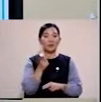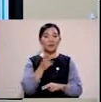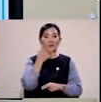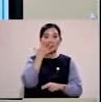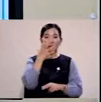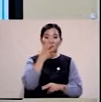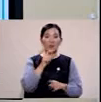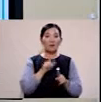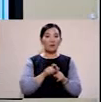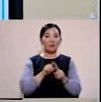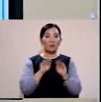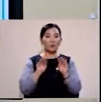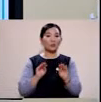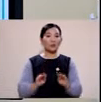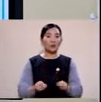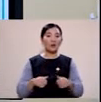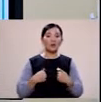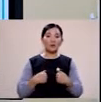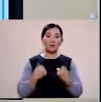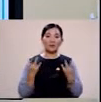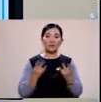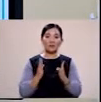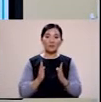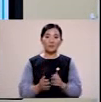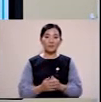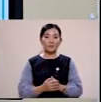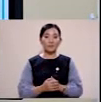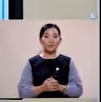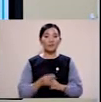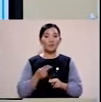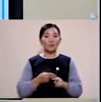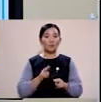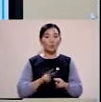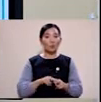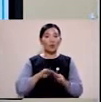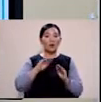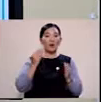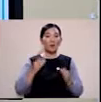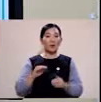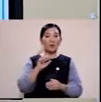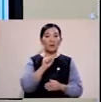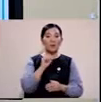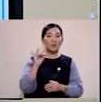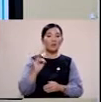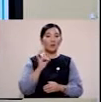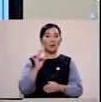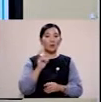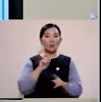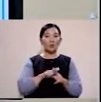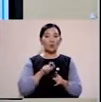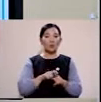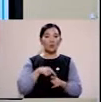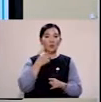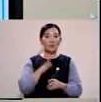rasmga gaplar tuzishga harakat qilamiz. Go'ra Amir maqbarasi tarixdan so'zlaydi.